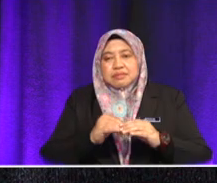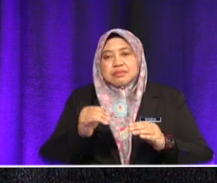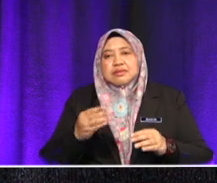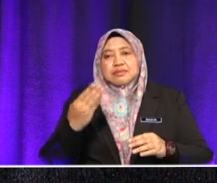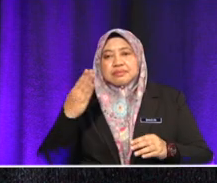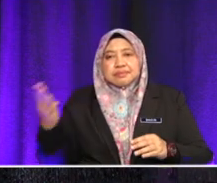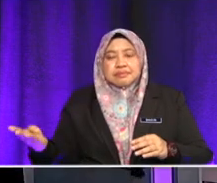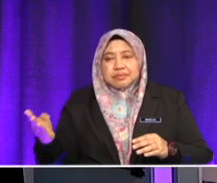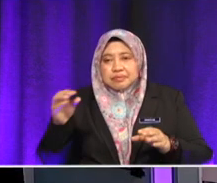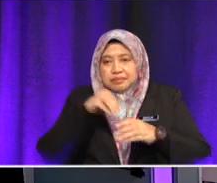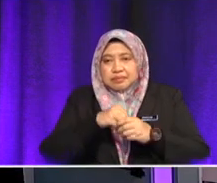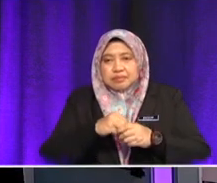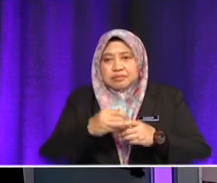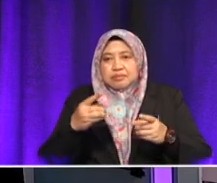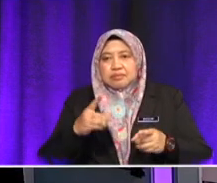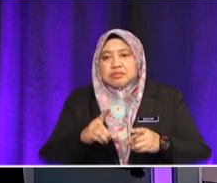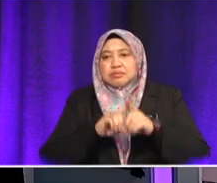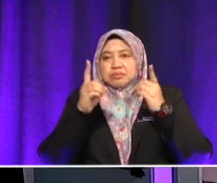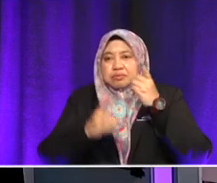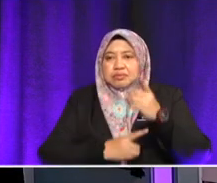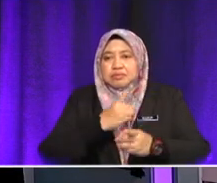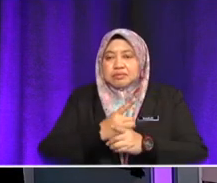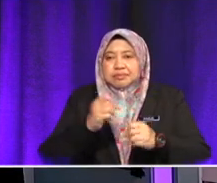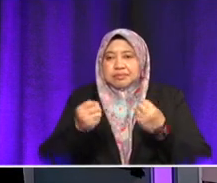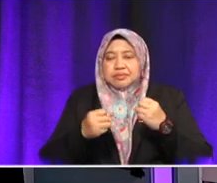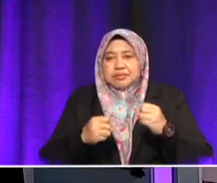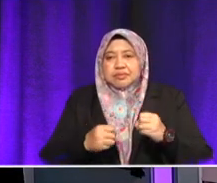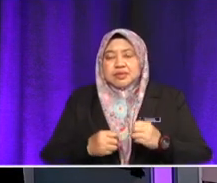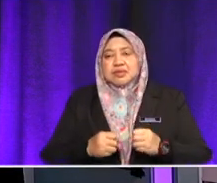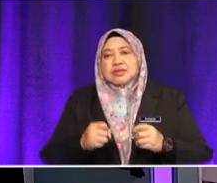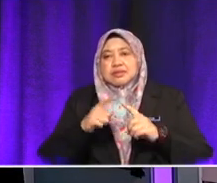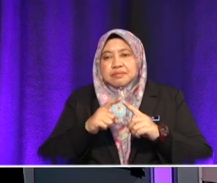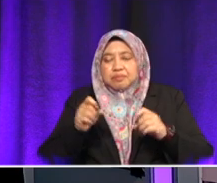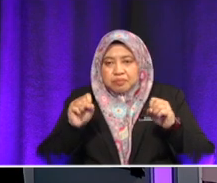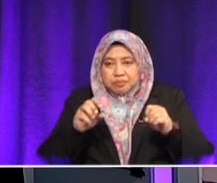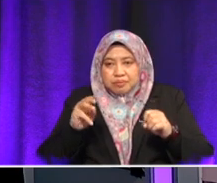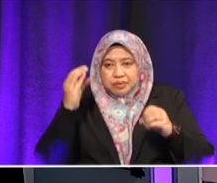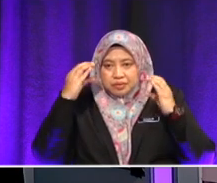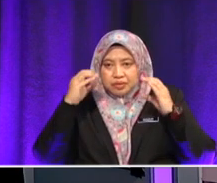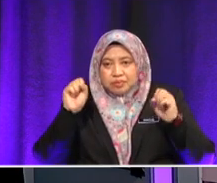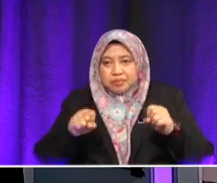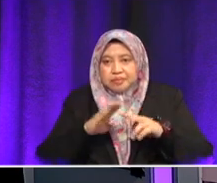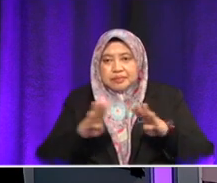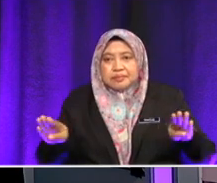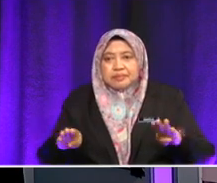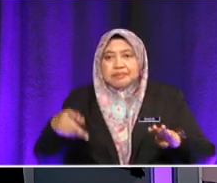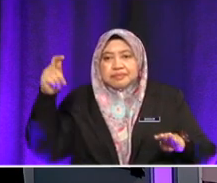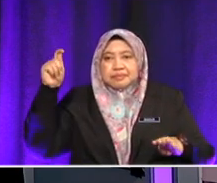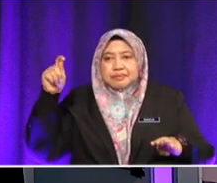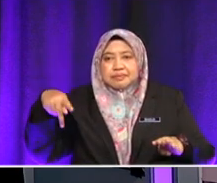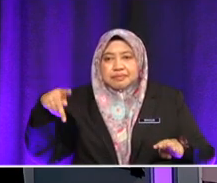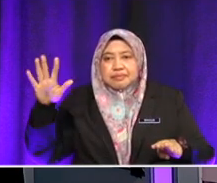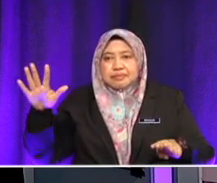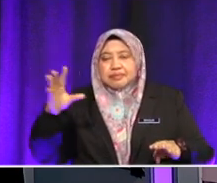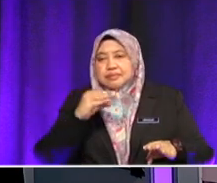dipertimbangkan Cikgu macam tipe 5 dan TV 6 Oke TV5